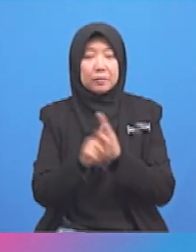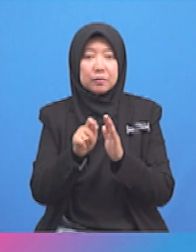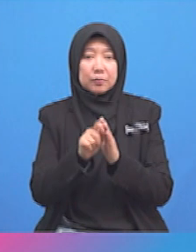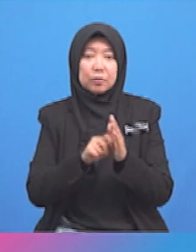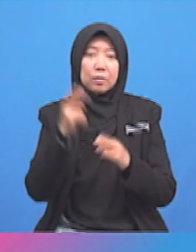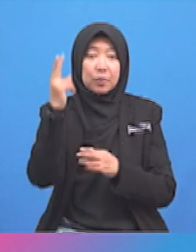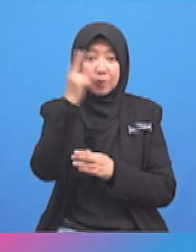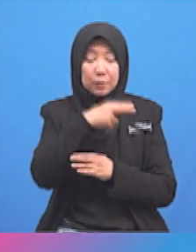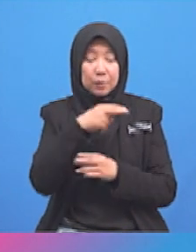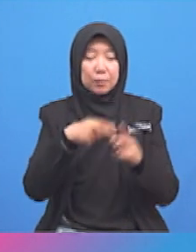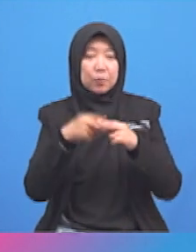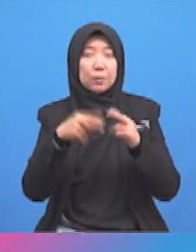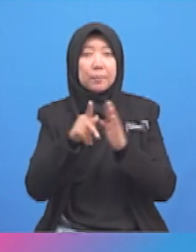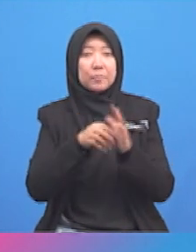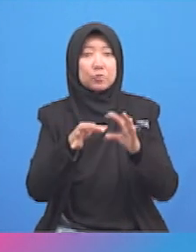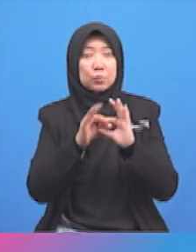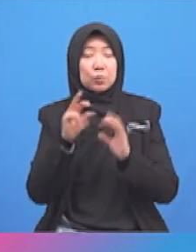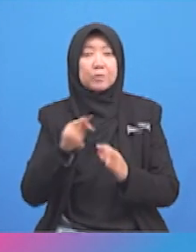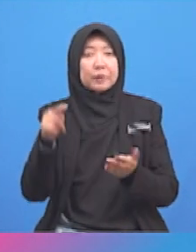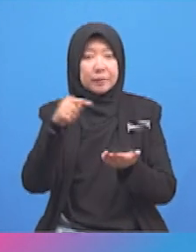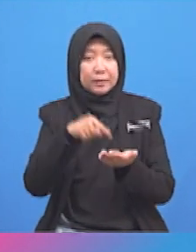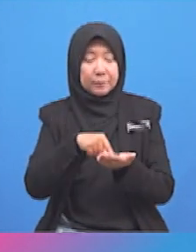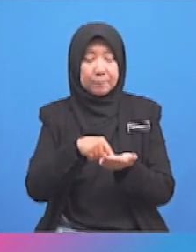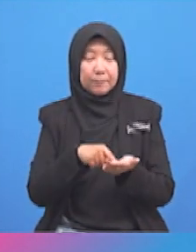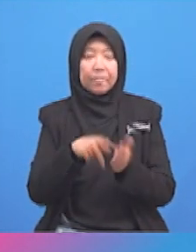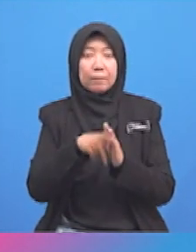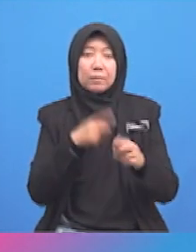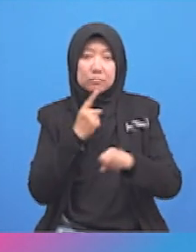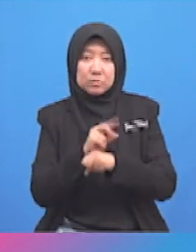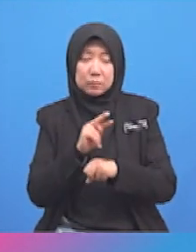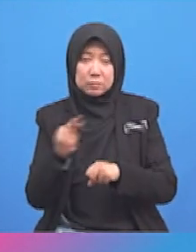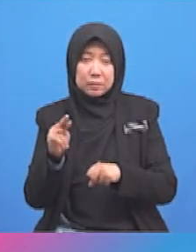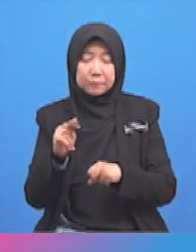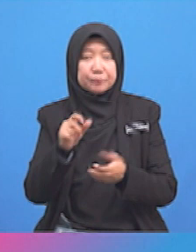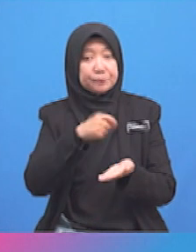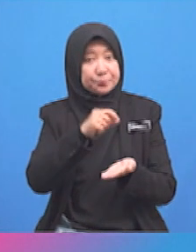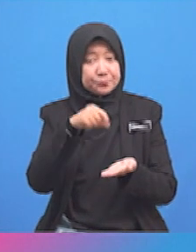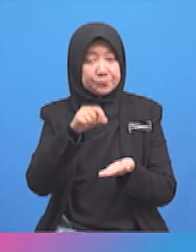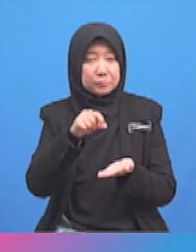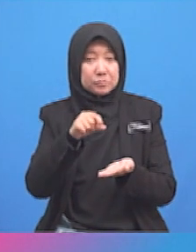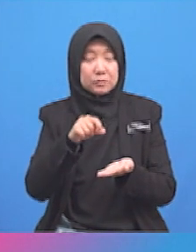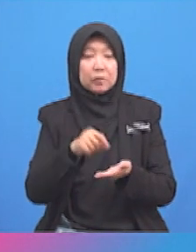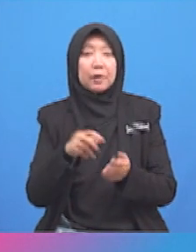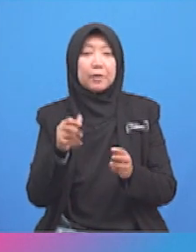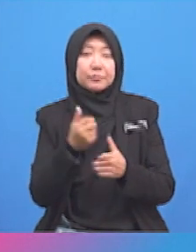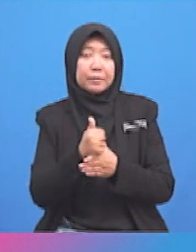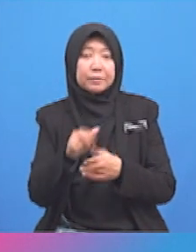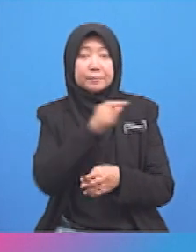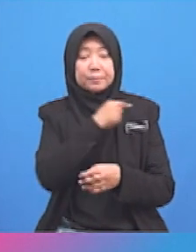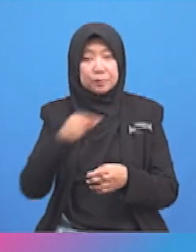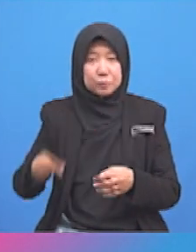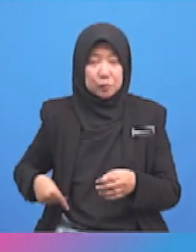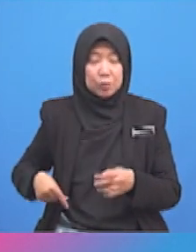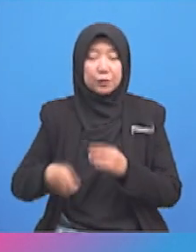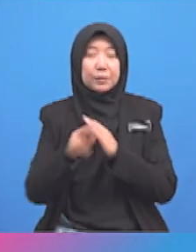penubuhan persekutuan ini. Perjanjian persekutuan ditandatangani antara gubernur negeri-negeri